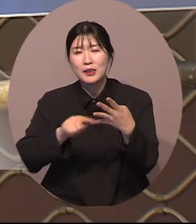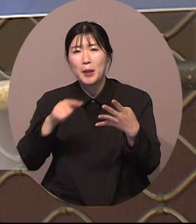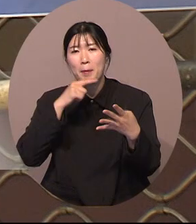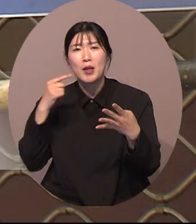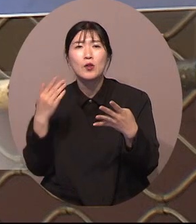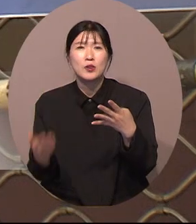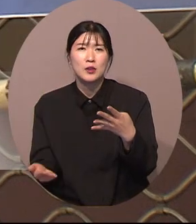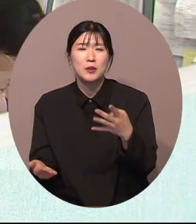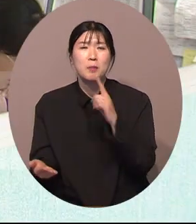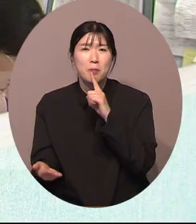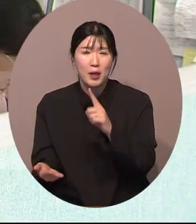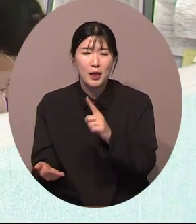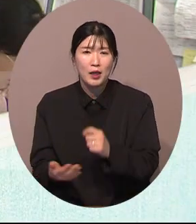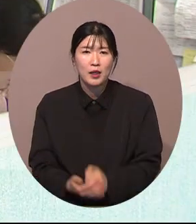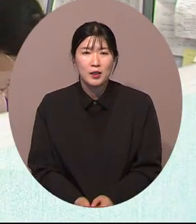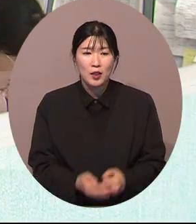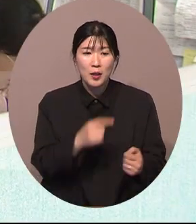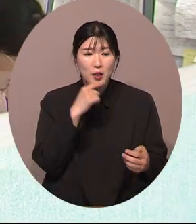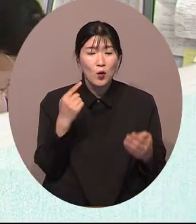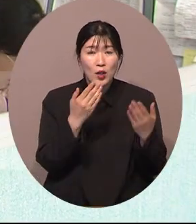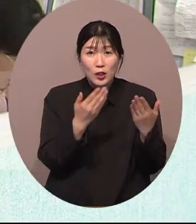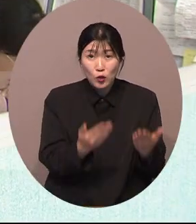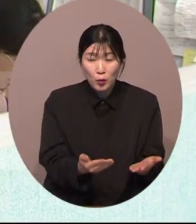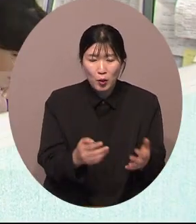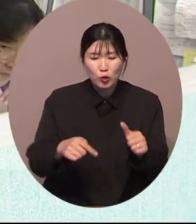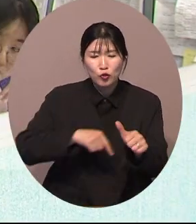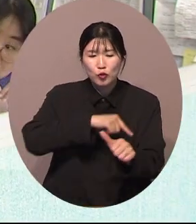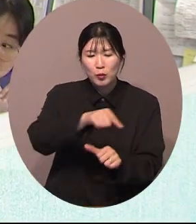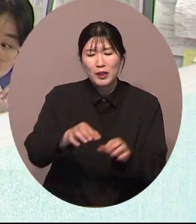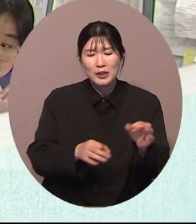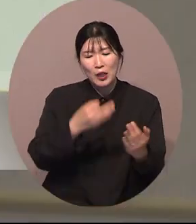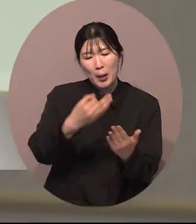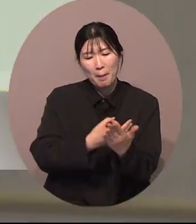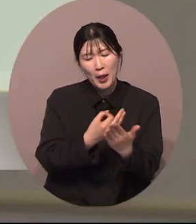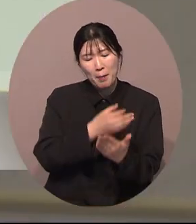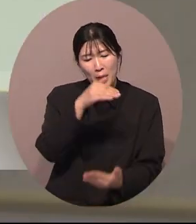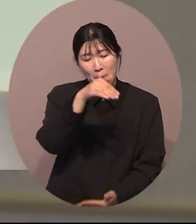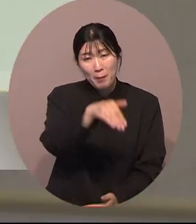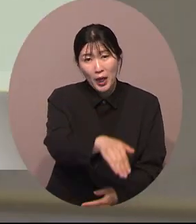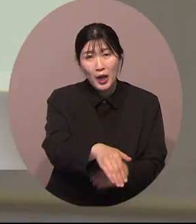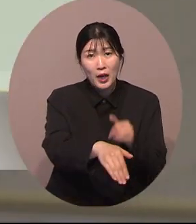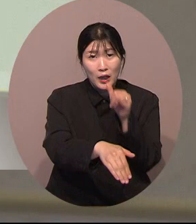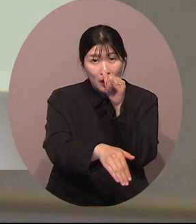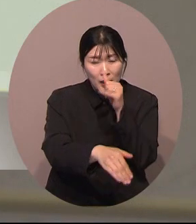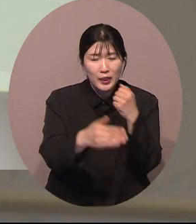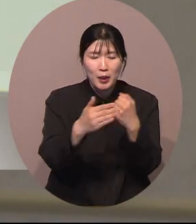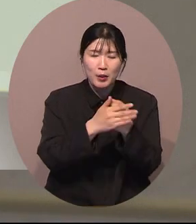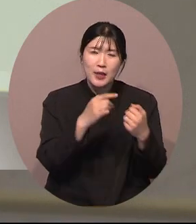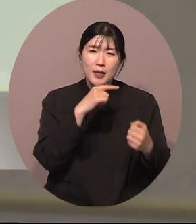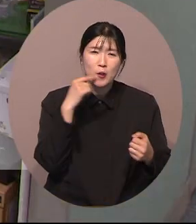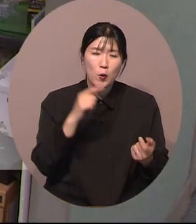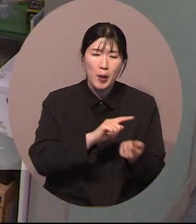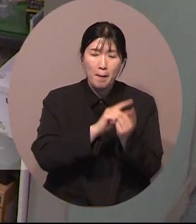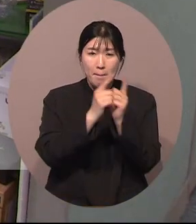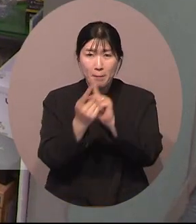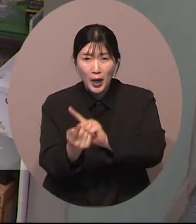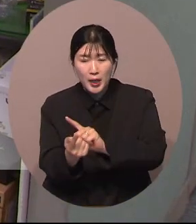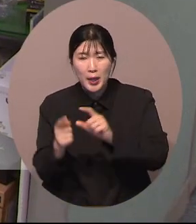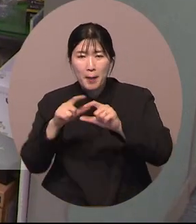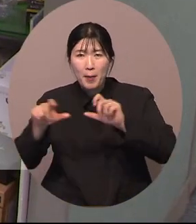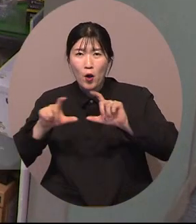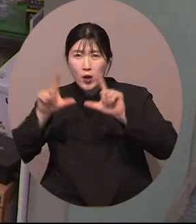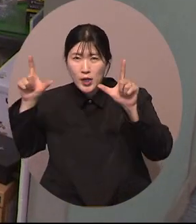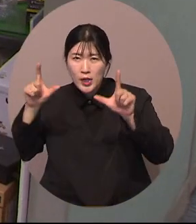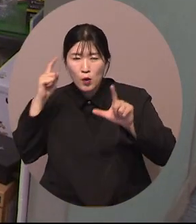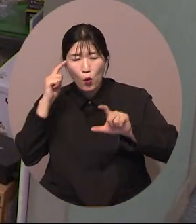불편과 주변 상권의 동반 침체를 가져온다는 지적에 따라 격주 일요일인 대형마트 휴무일을 평일로 바꾸는